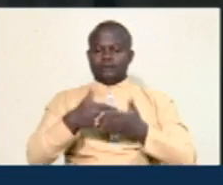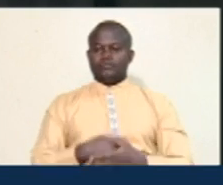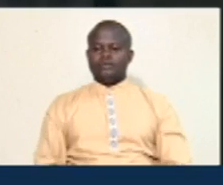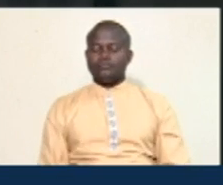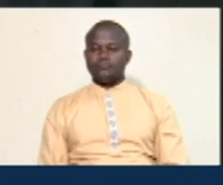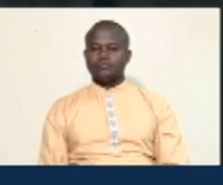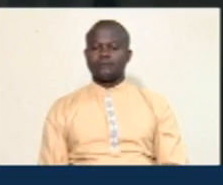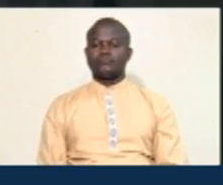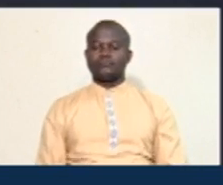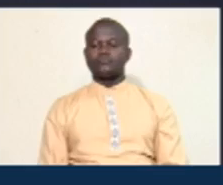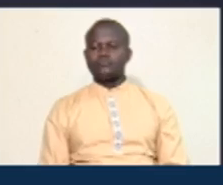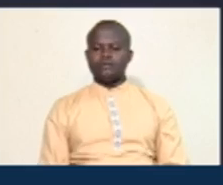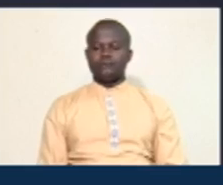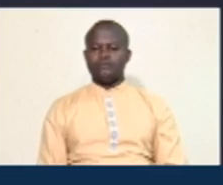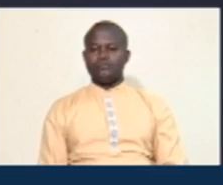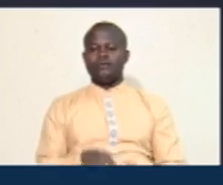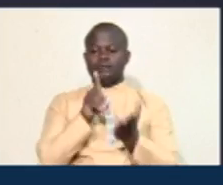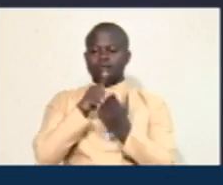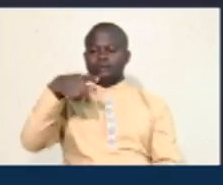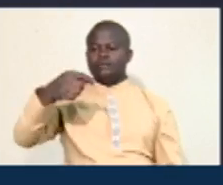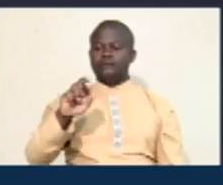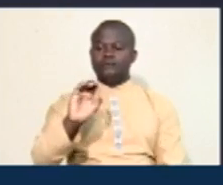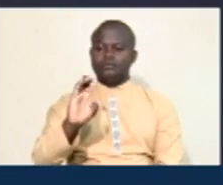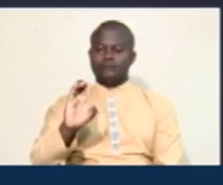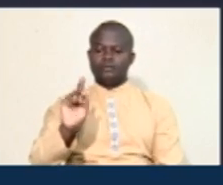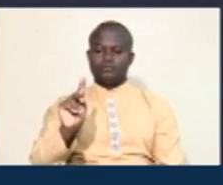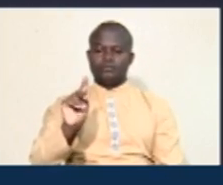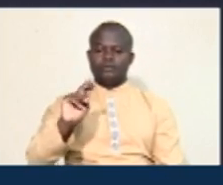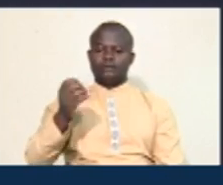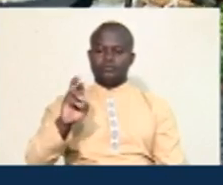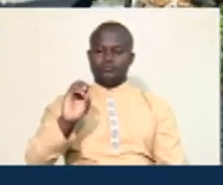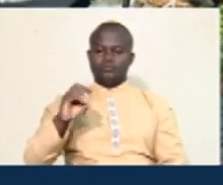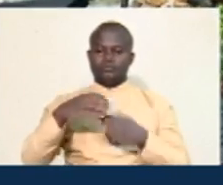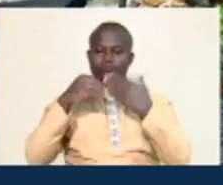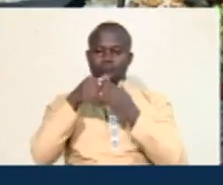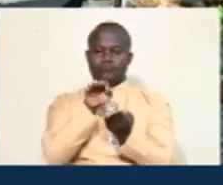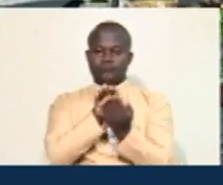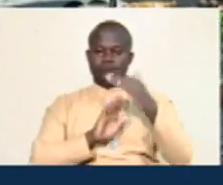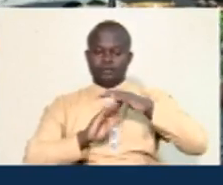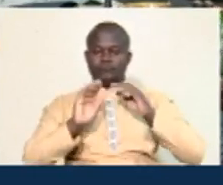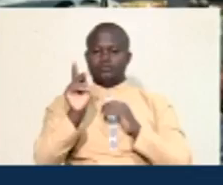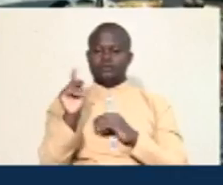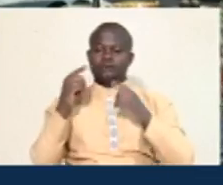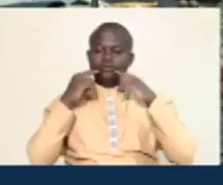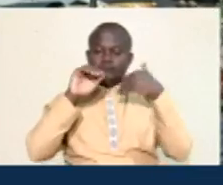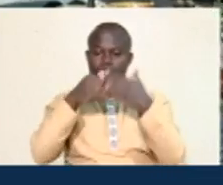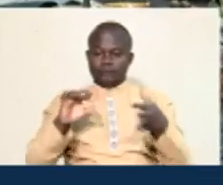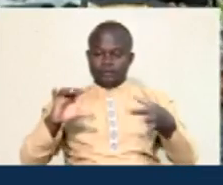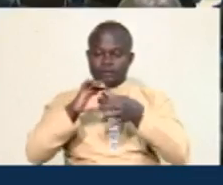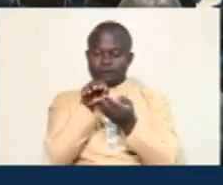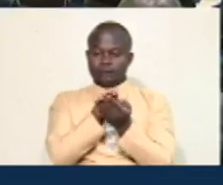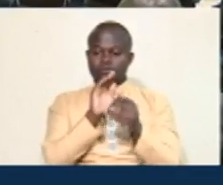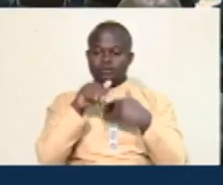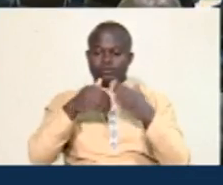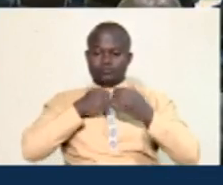community empowerment. Dr. Patrick Njoroge, guverineri wa Banki Nkuru ya Kenya, yavuze ko guhuza banki y'abaturage